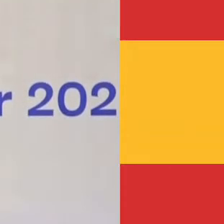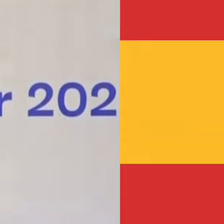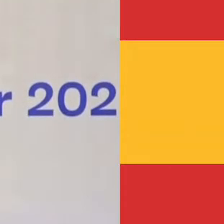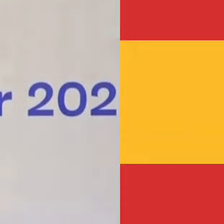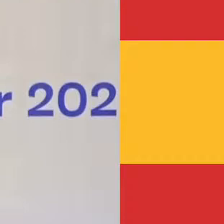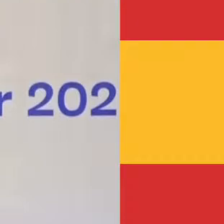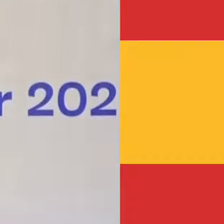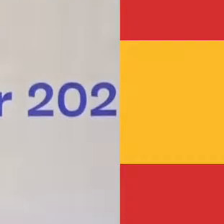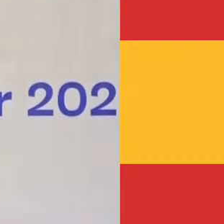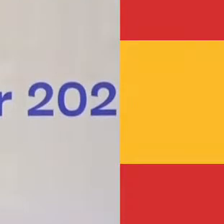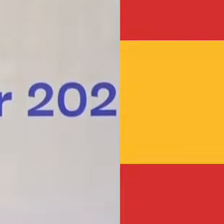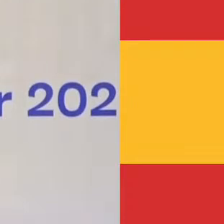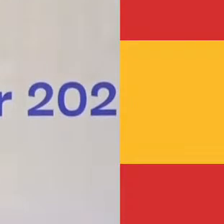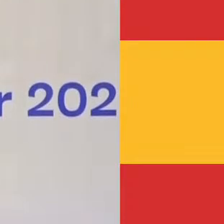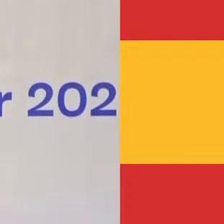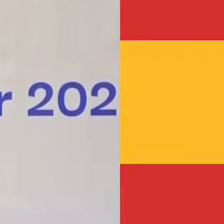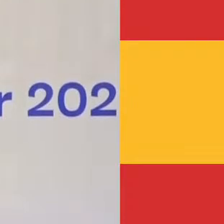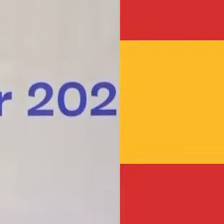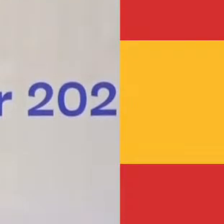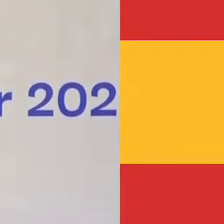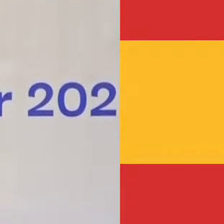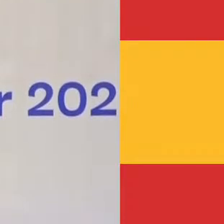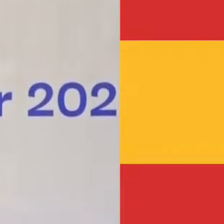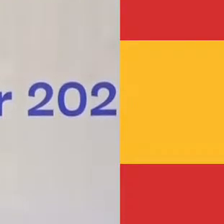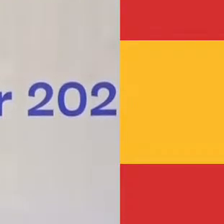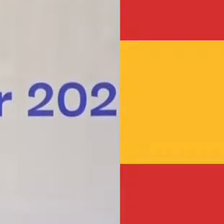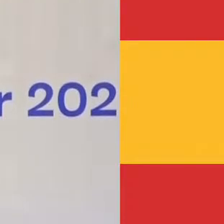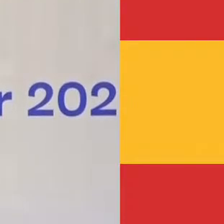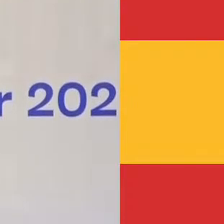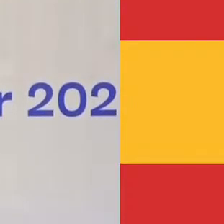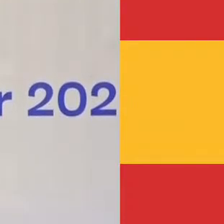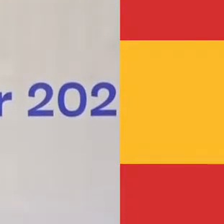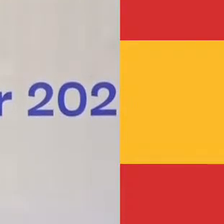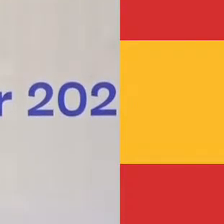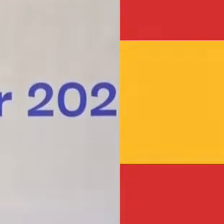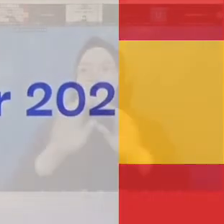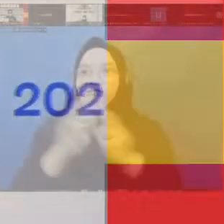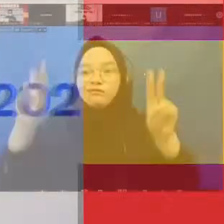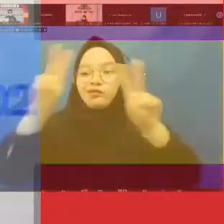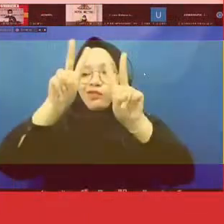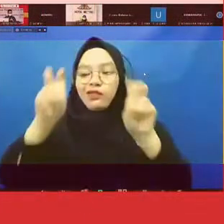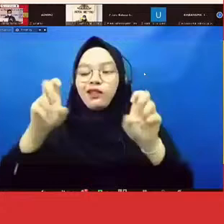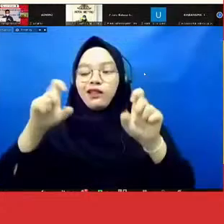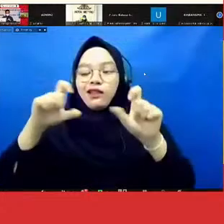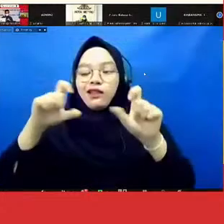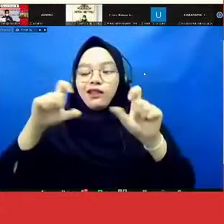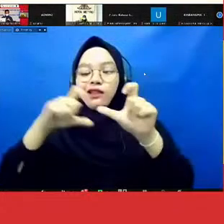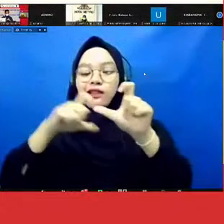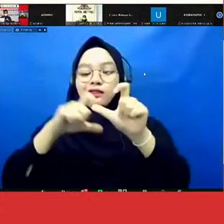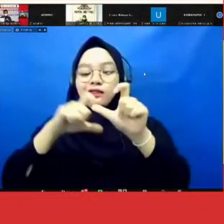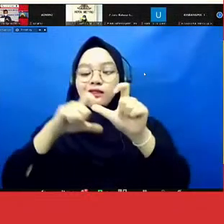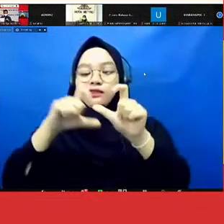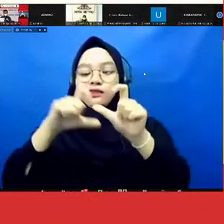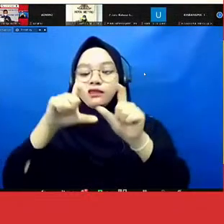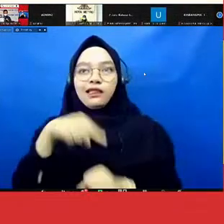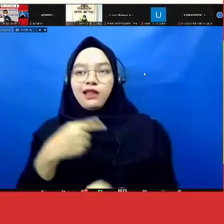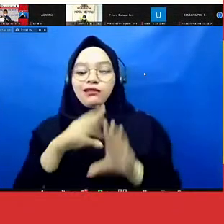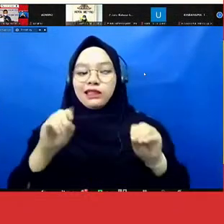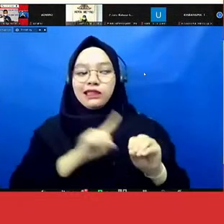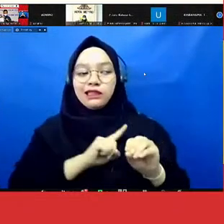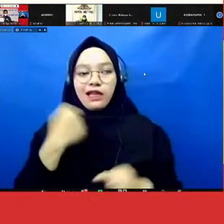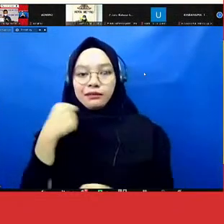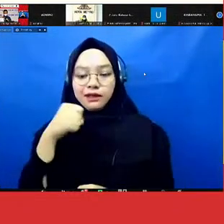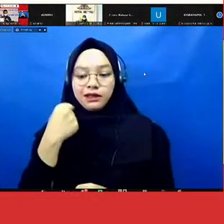daerah, tetapi mungkin dalam konteks SDGs kita tidak bisa bekerja sendiri, we cannot work alone, kita